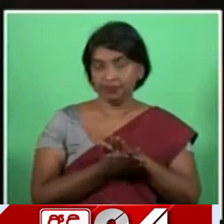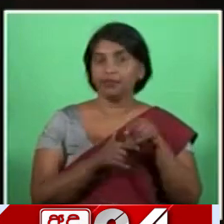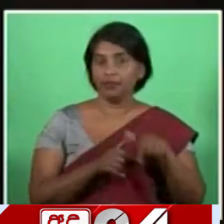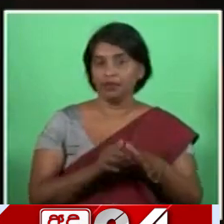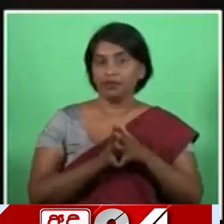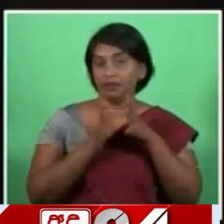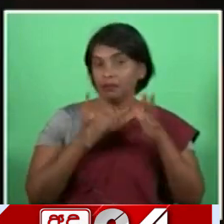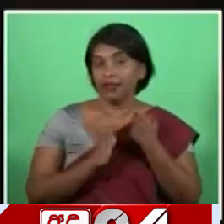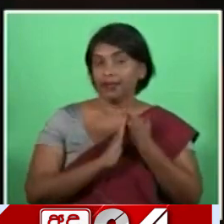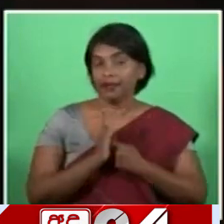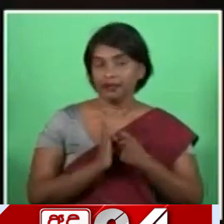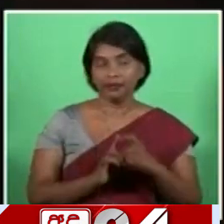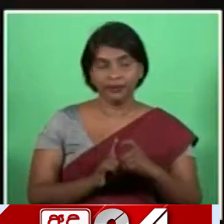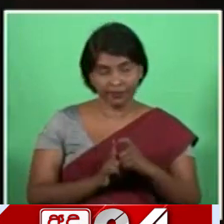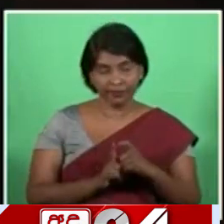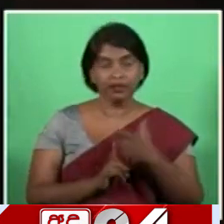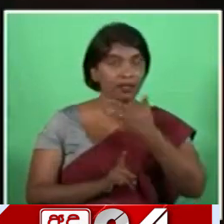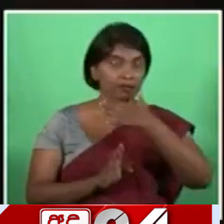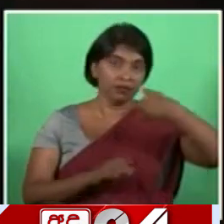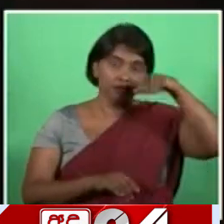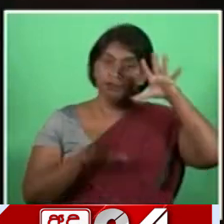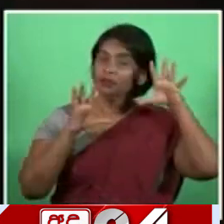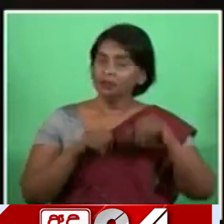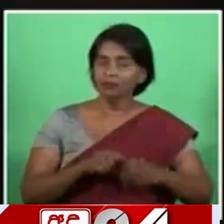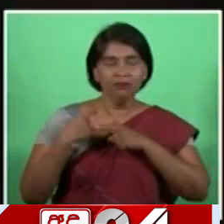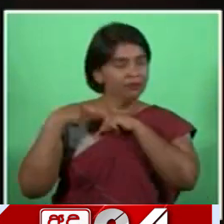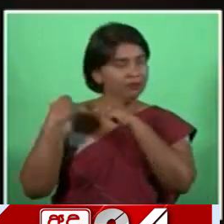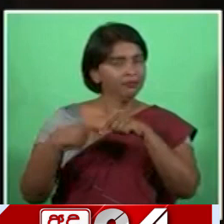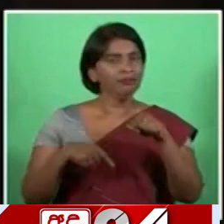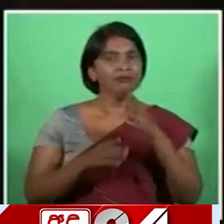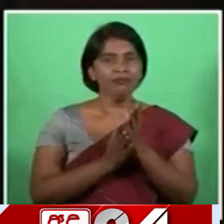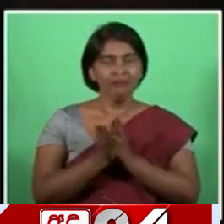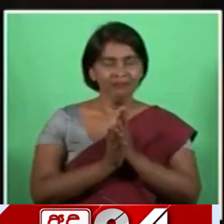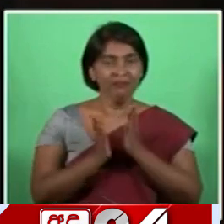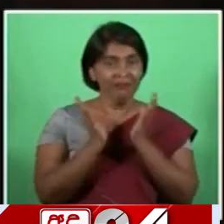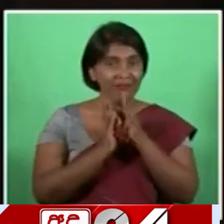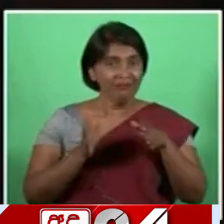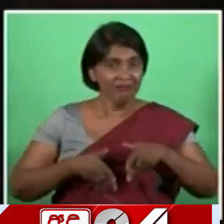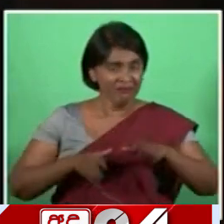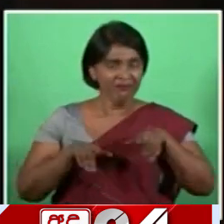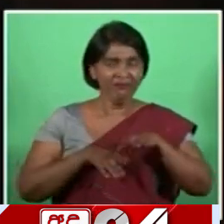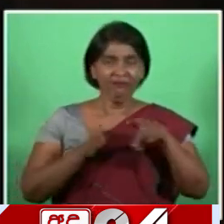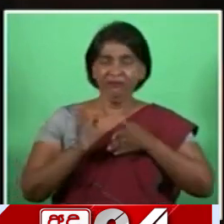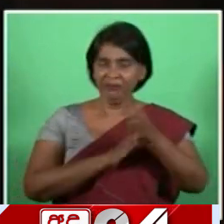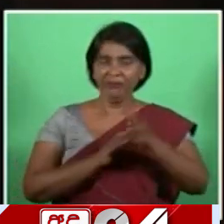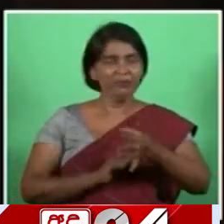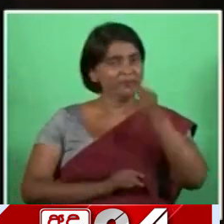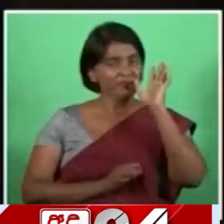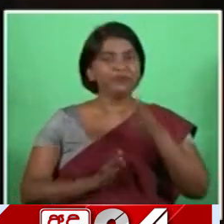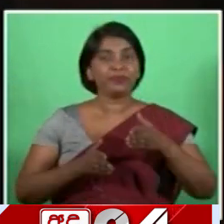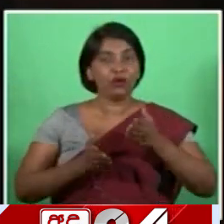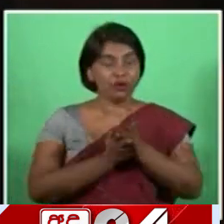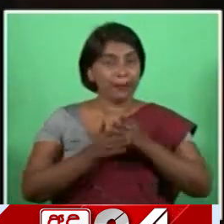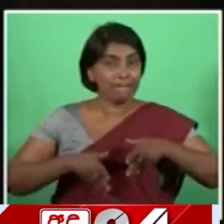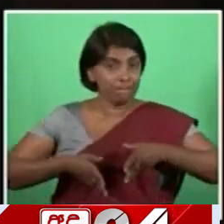ඉතාම දැඩි නීතියක් තියෙන්නේ මොකද බ්‍රිතාන්‍ය යටත් විජිත යුගයේ පටන් දුම්රිය රක්ෂිතයට ඇතුළු වීම පවා තහනම් දුම්රිය මාර්ගයේ